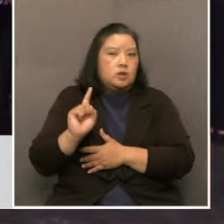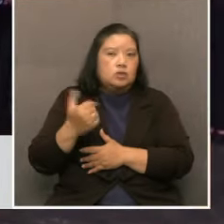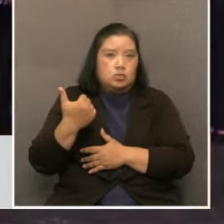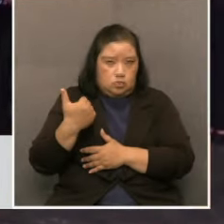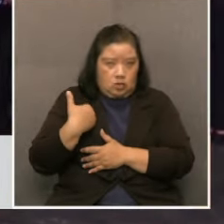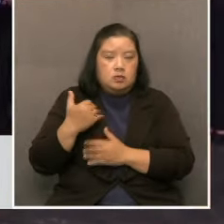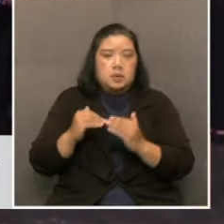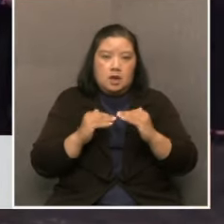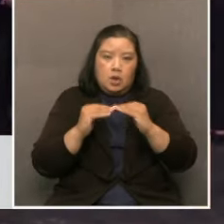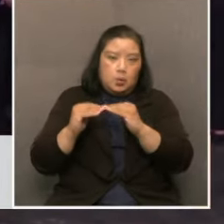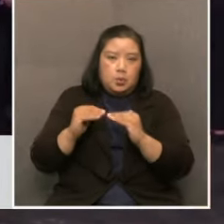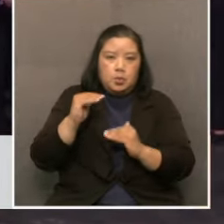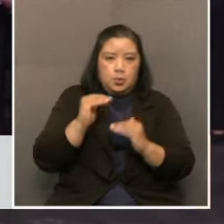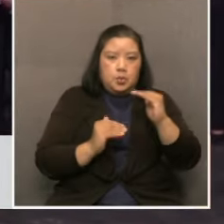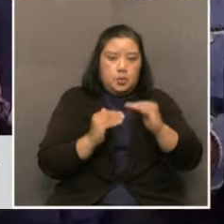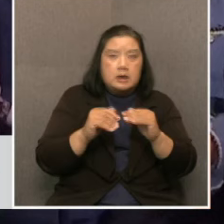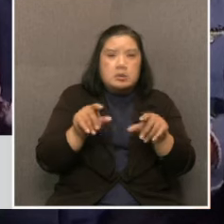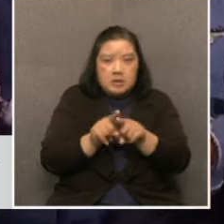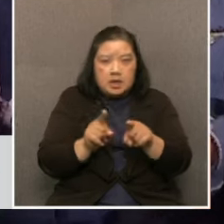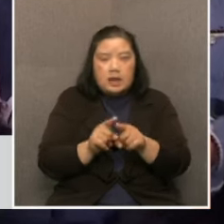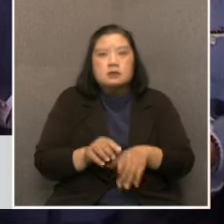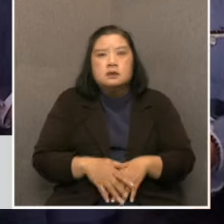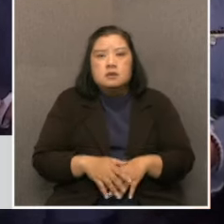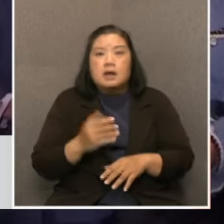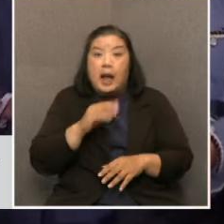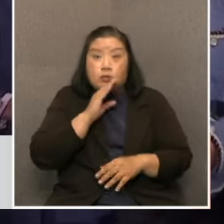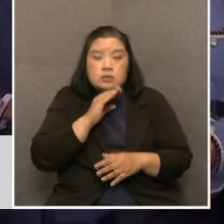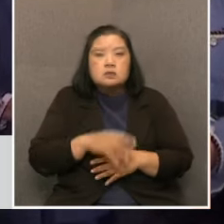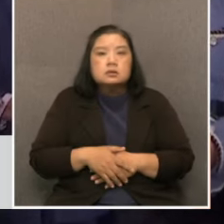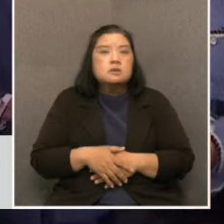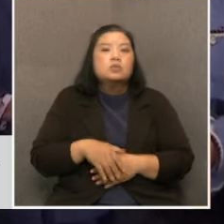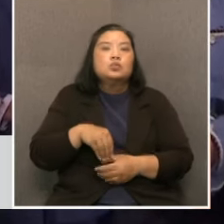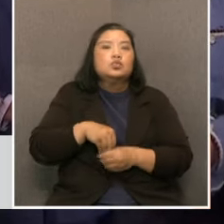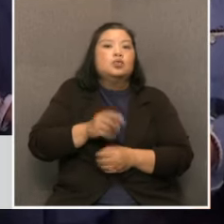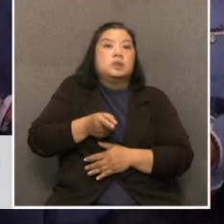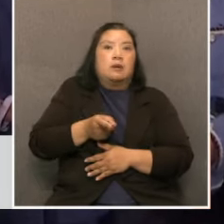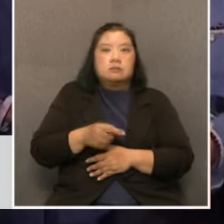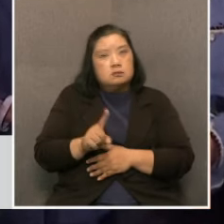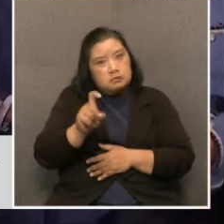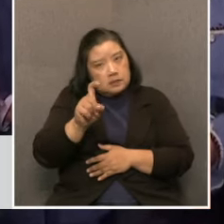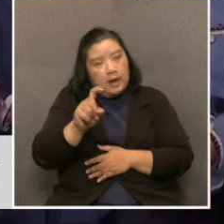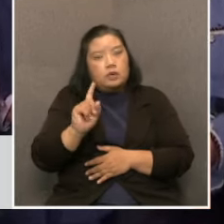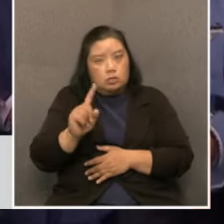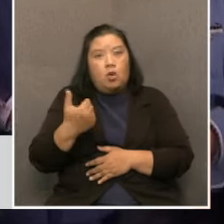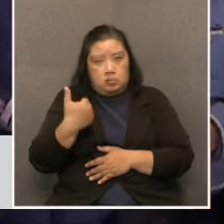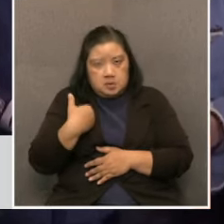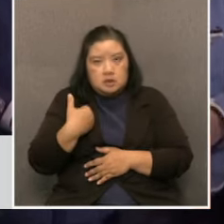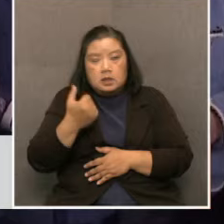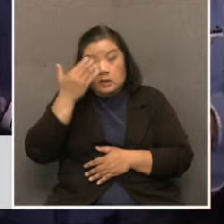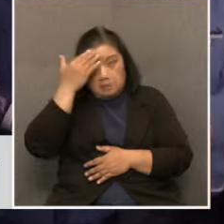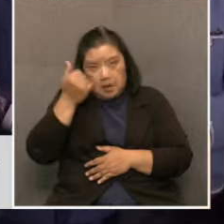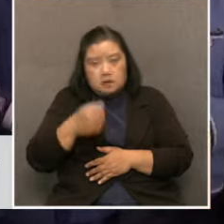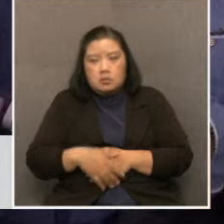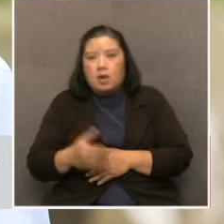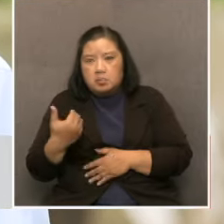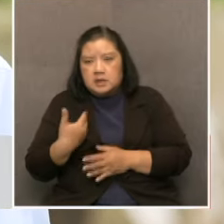เหมือนกับนักมวยต้องเต้นฟุตเวิร์กครับนั่นอยู่นิ่งๆก็โดนชก อ๋อไม่ได้แล้ว ไม่ได้ครับแล้วเพราะว่าพรรคพวกเขาเทไปคนละข้างแล้ว ครับ แม้แต่ส